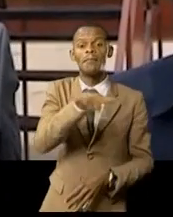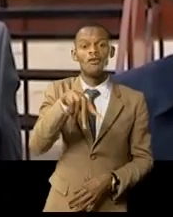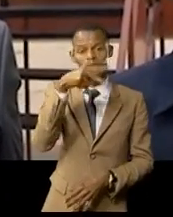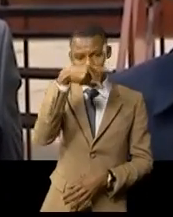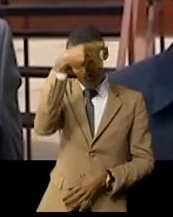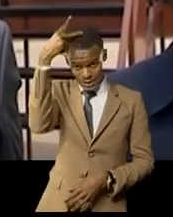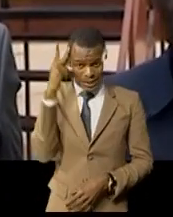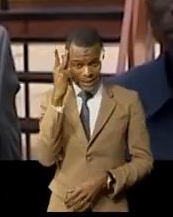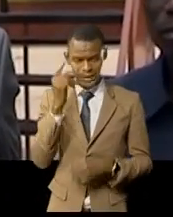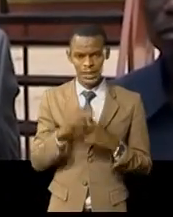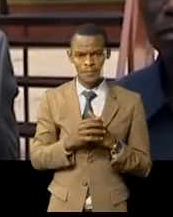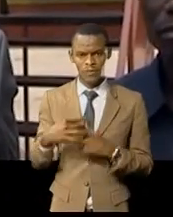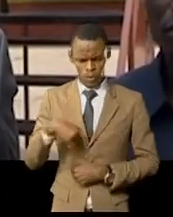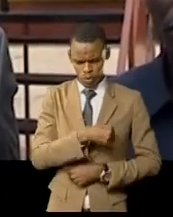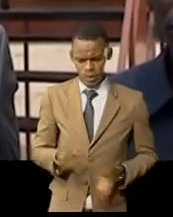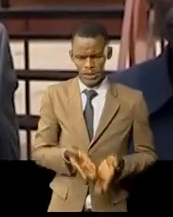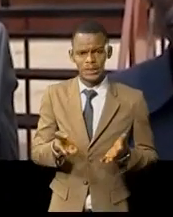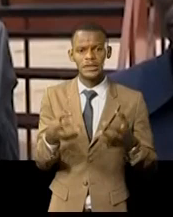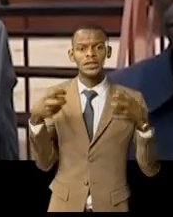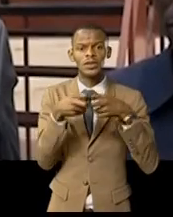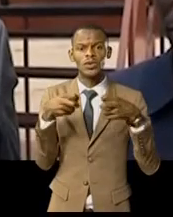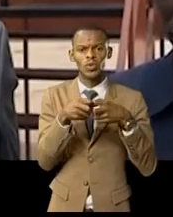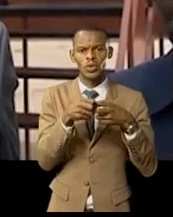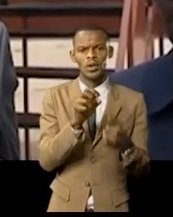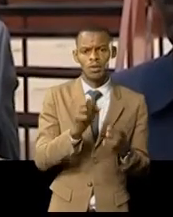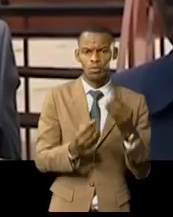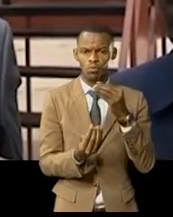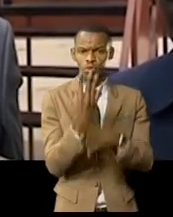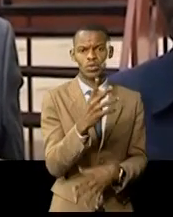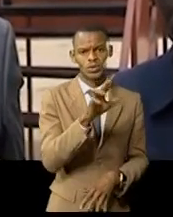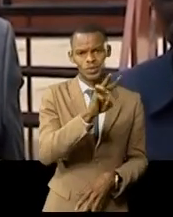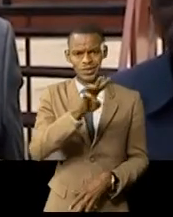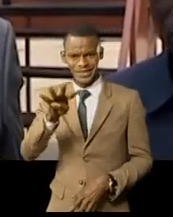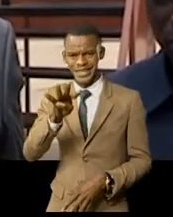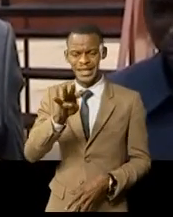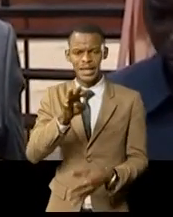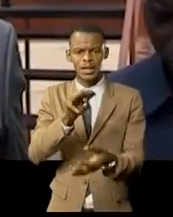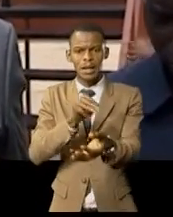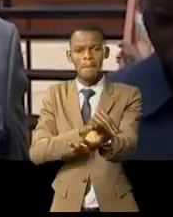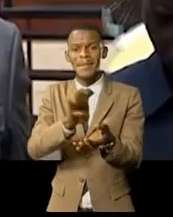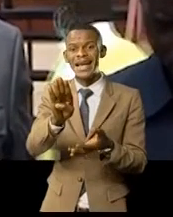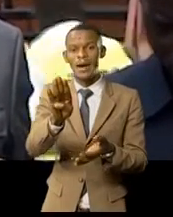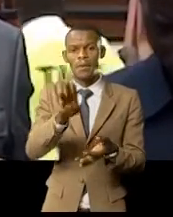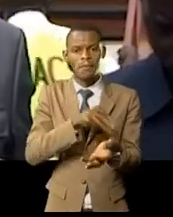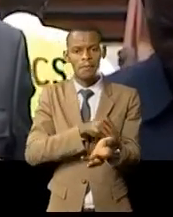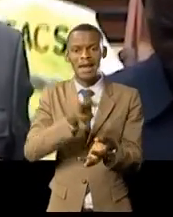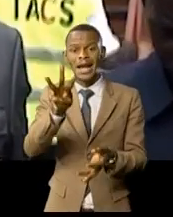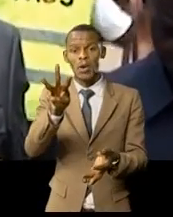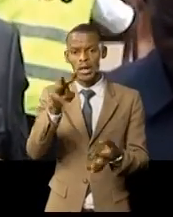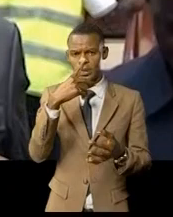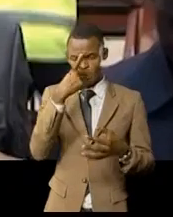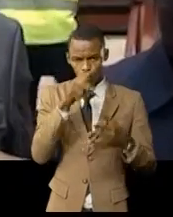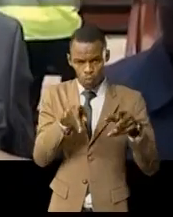pour produire 64 MW dans le projet initial, avec possibilité de revoir ces projets et